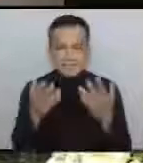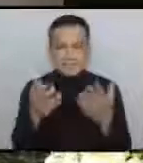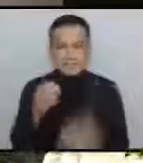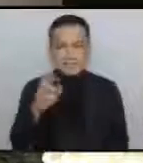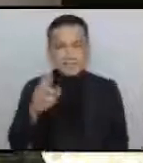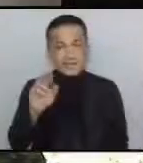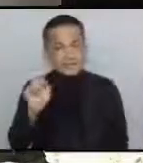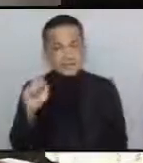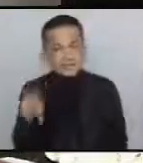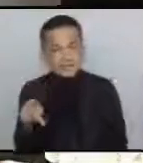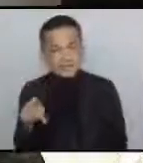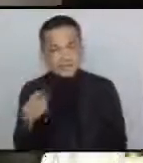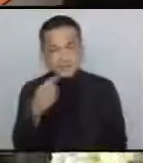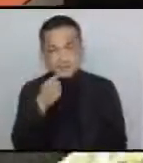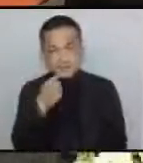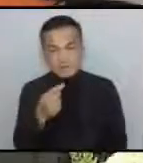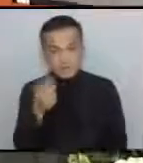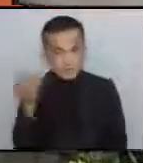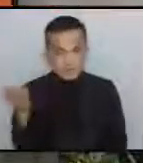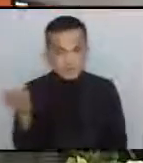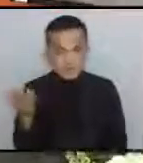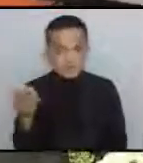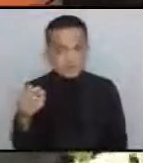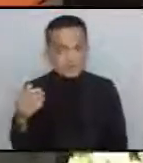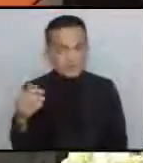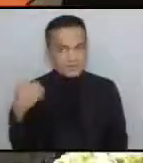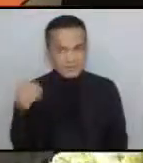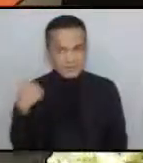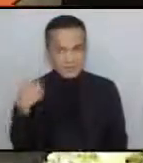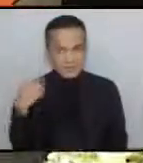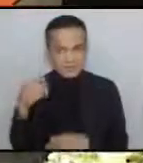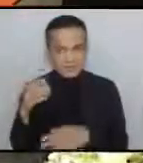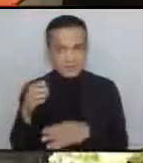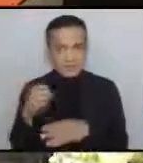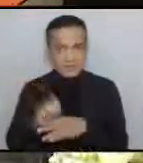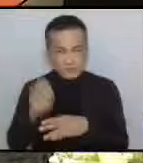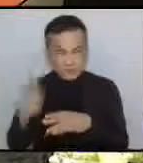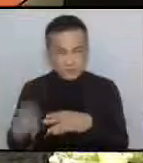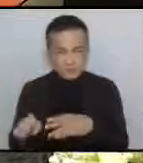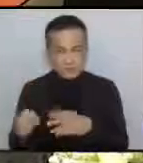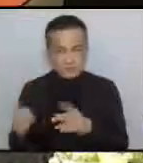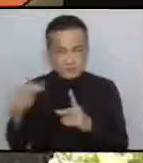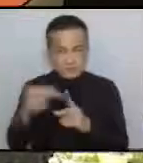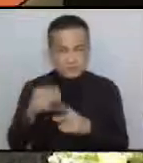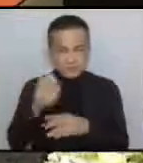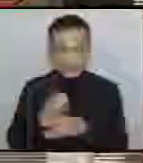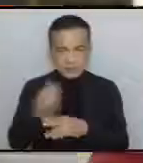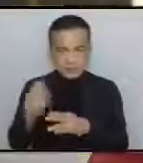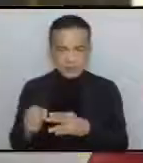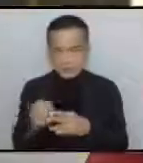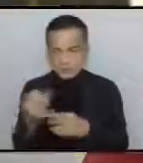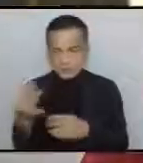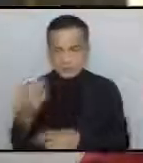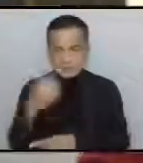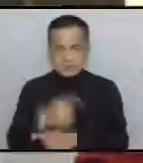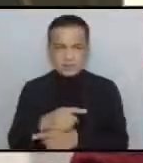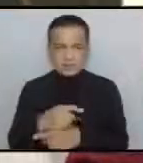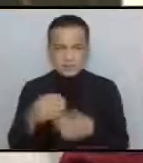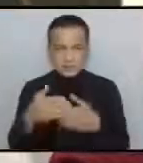Sabi nga nila, it ain't over till it's over. Kaya naman kahit ilang araw na lang ay magtatapos na ang National Women's Month.